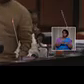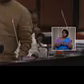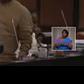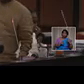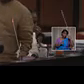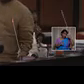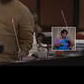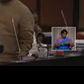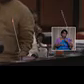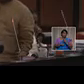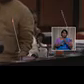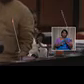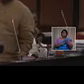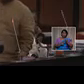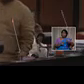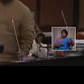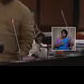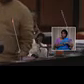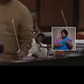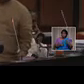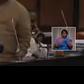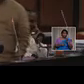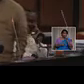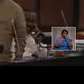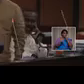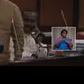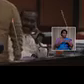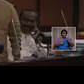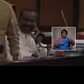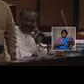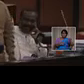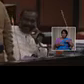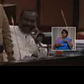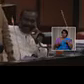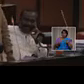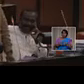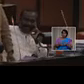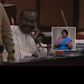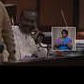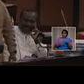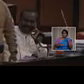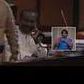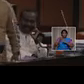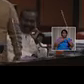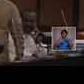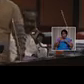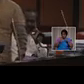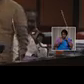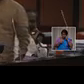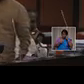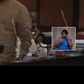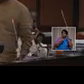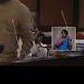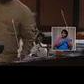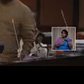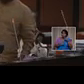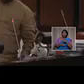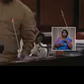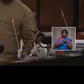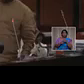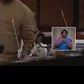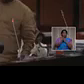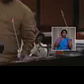உணவு மற்றும் மருந்து பொருட்களை வழங்கியிருந்தார்கள். ஆனால் இன்று என்ன நடக்கின்றது?